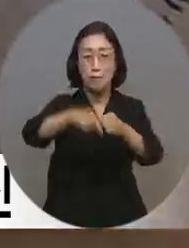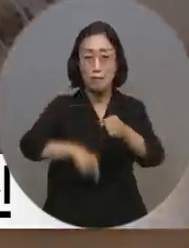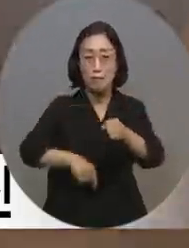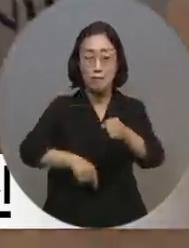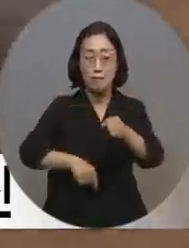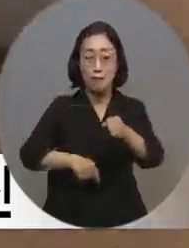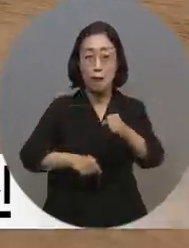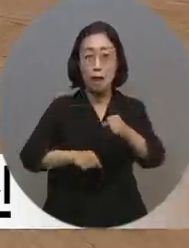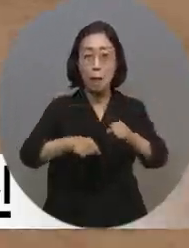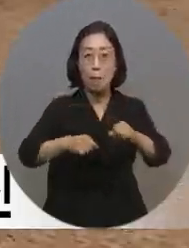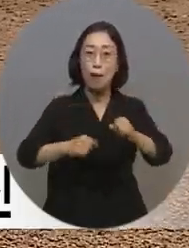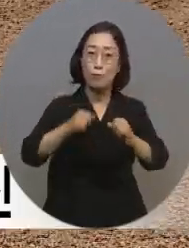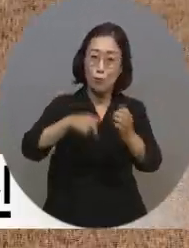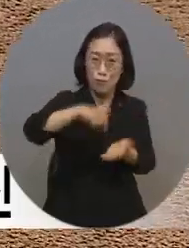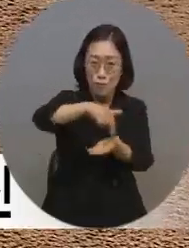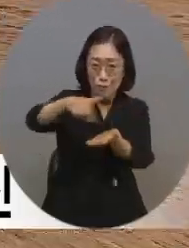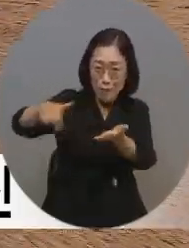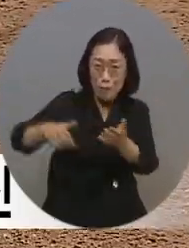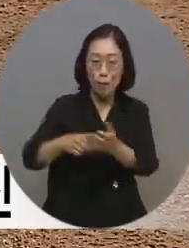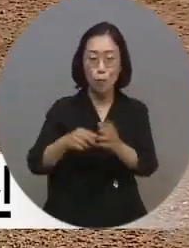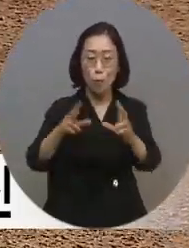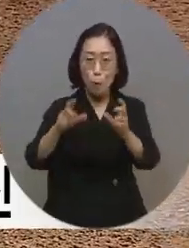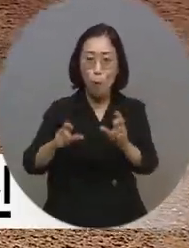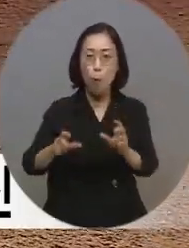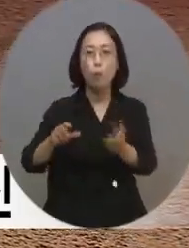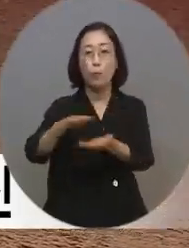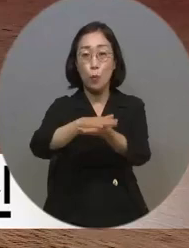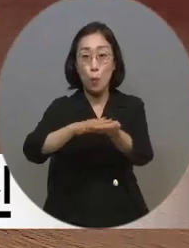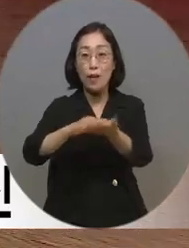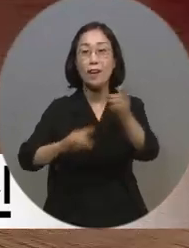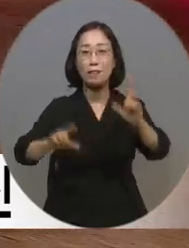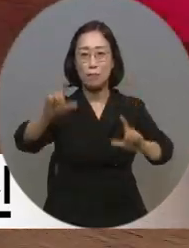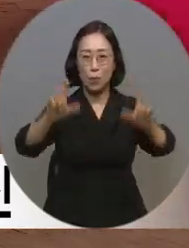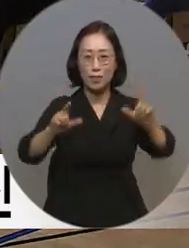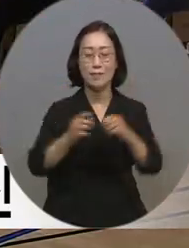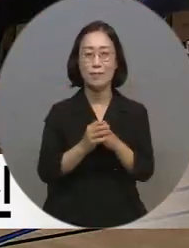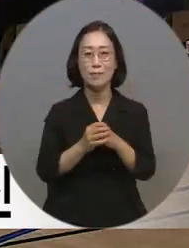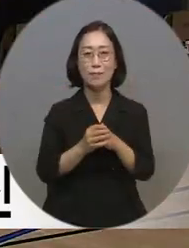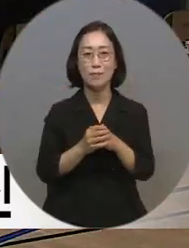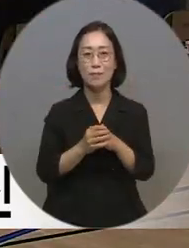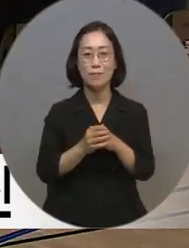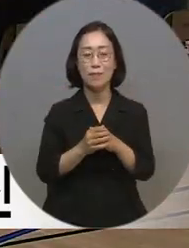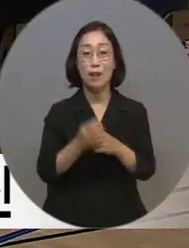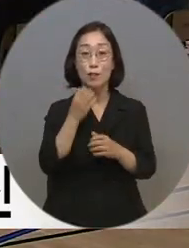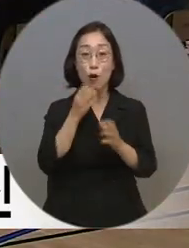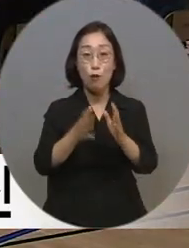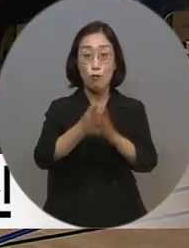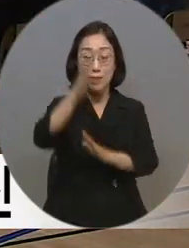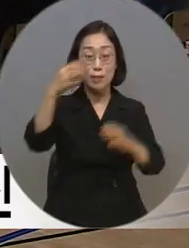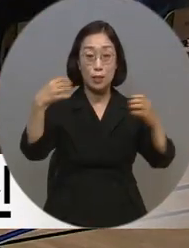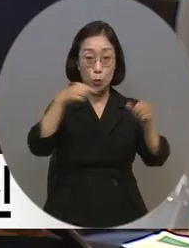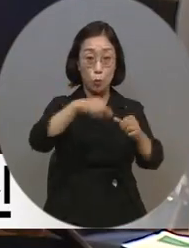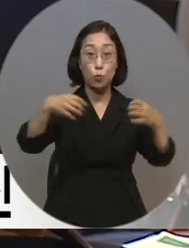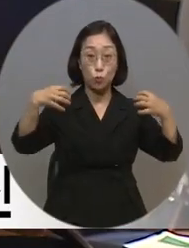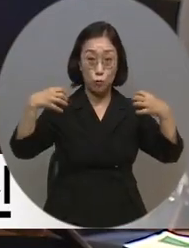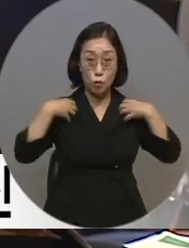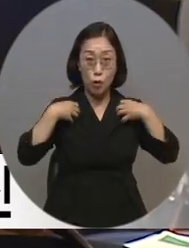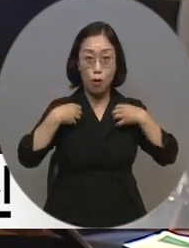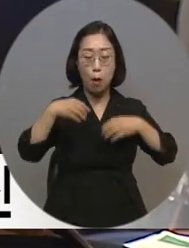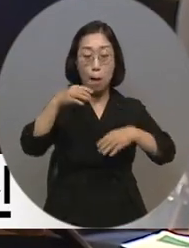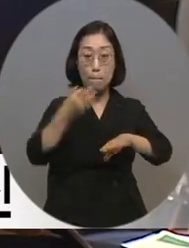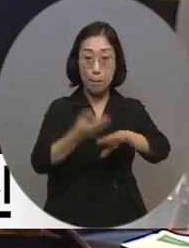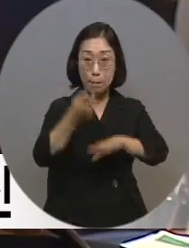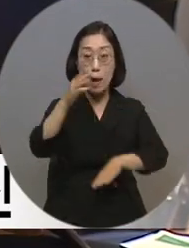위를 뛰어다니고 공을 굴리며 자연을 온몸으로 즐기는 모습. 서울시 교육청에서 추진해온 맨발